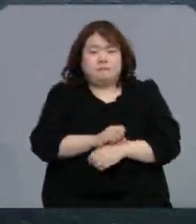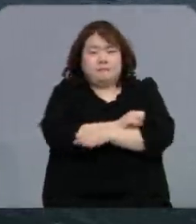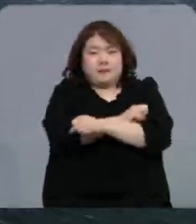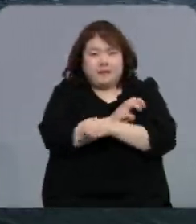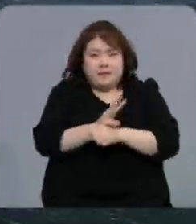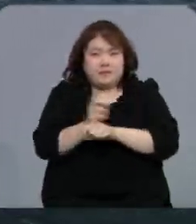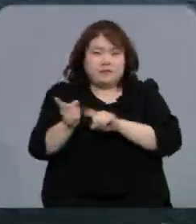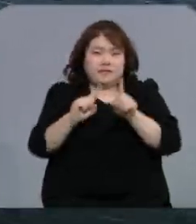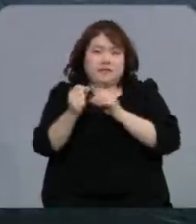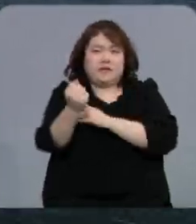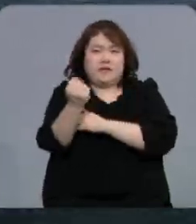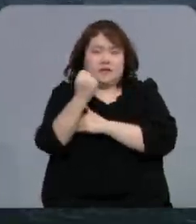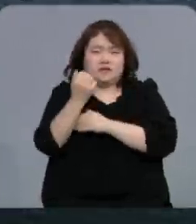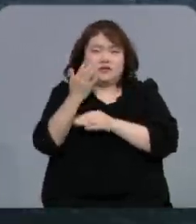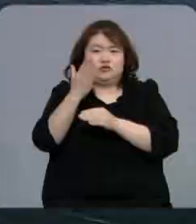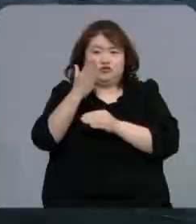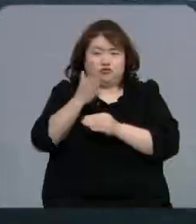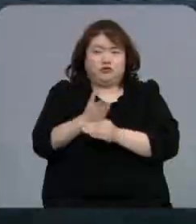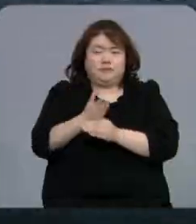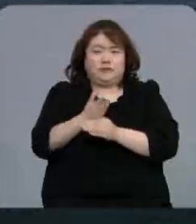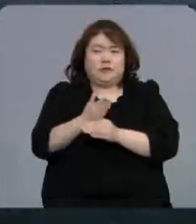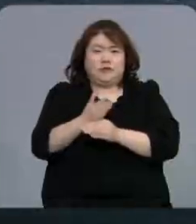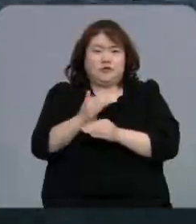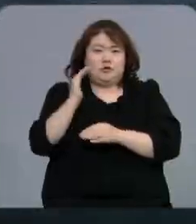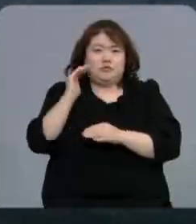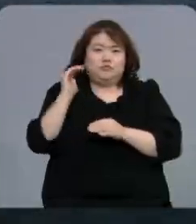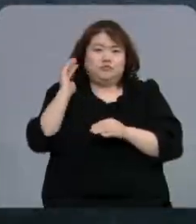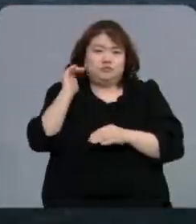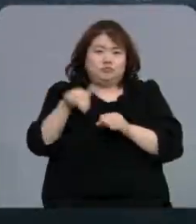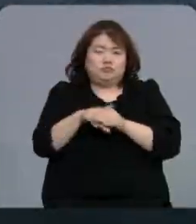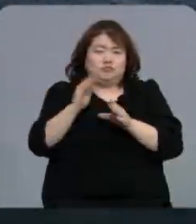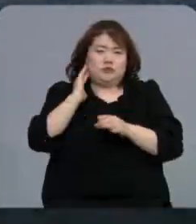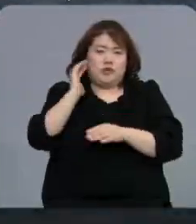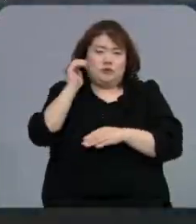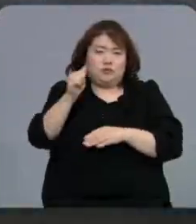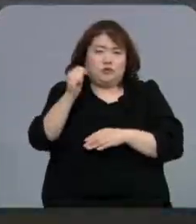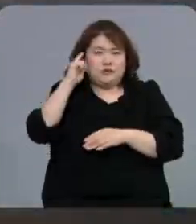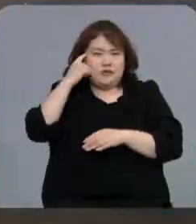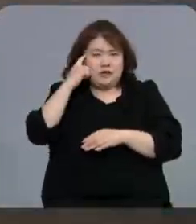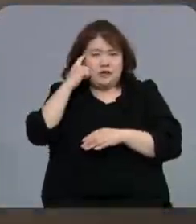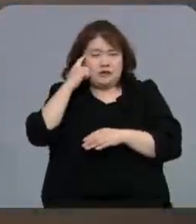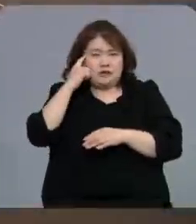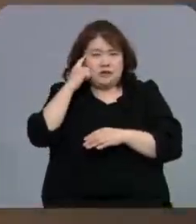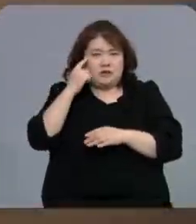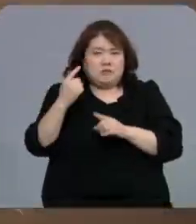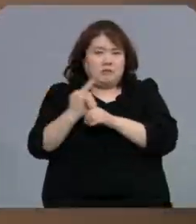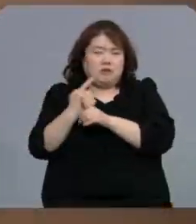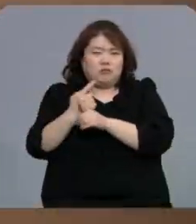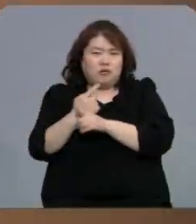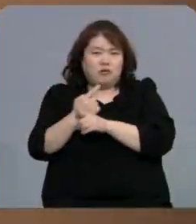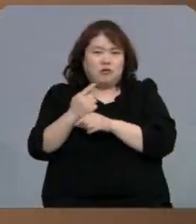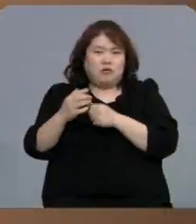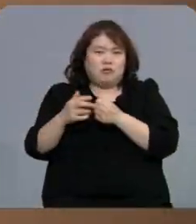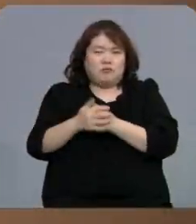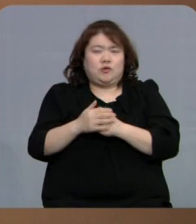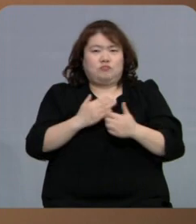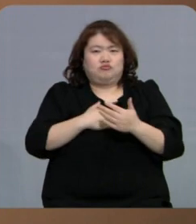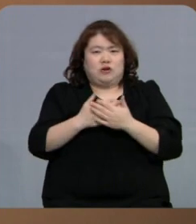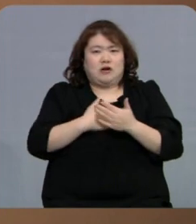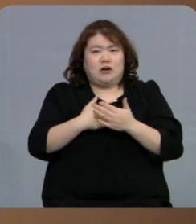새만금이 재생에너지 중심이라는 문재인 정부의 청사진이 흔들리면서 도민들의 기대감은 불안감으로 바뀌고